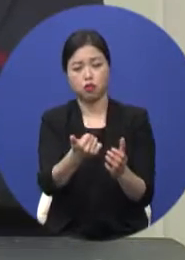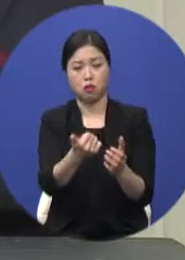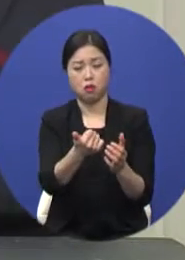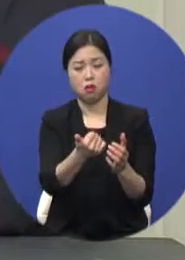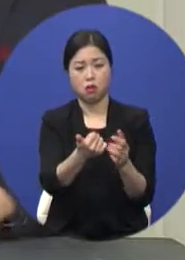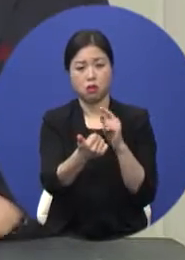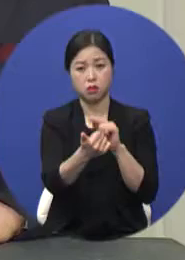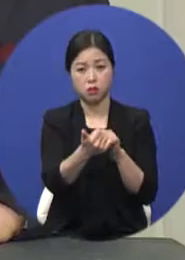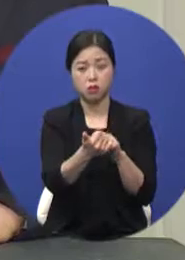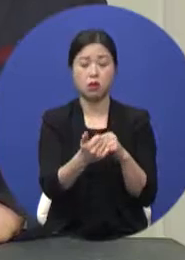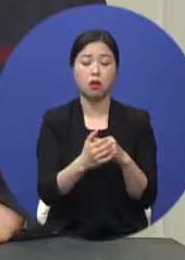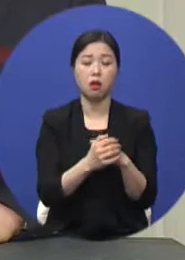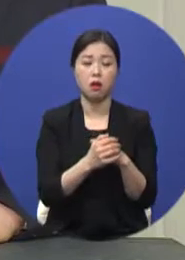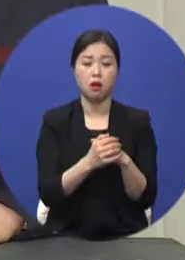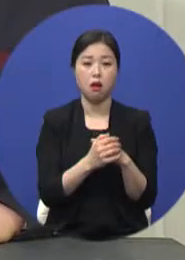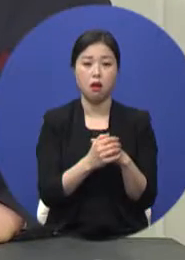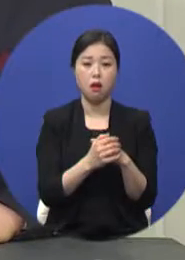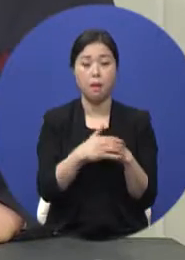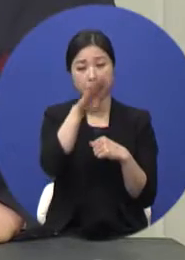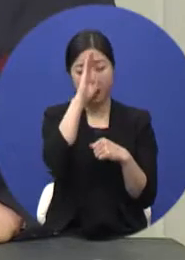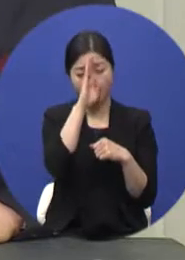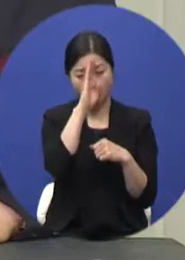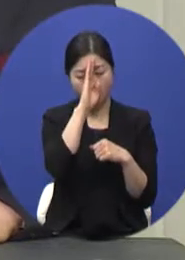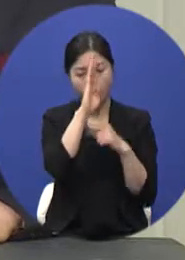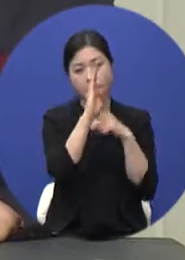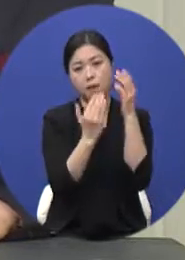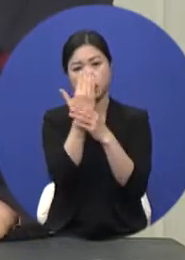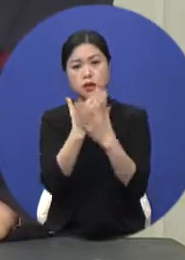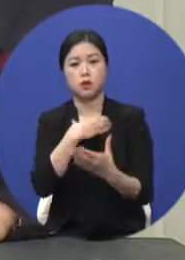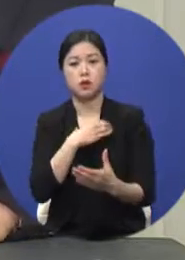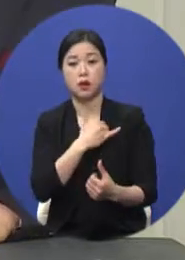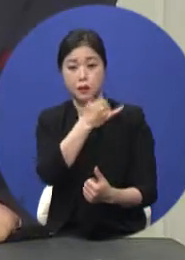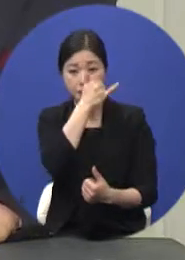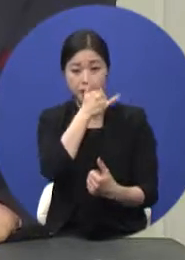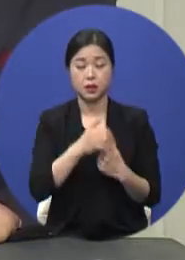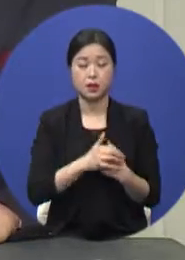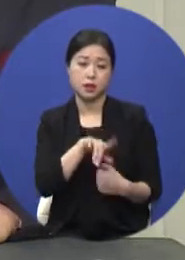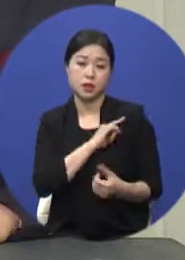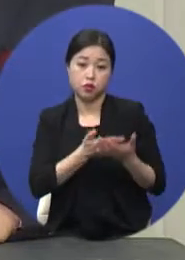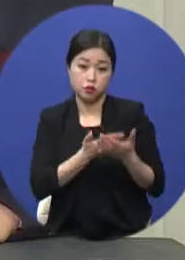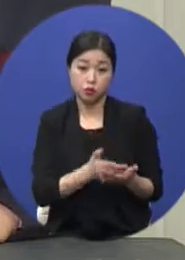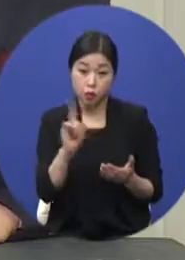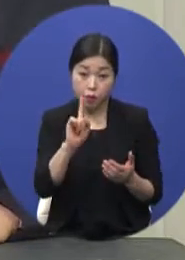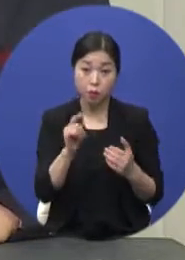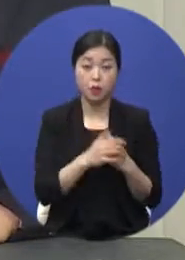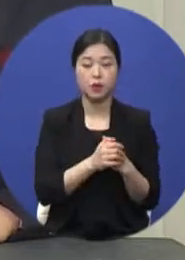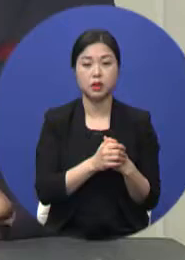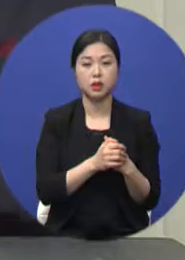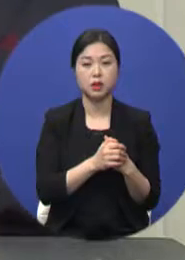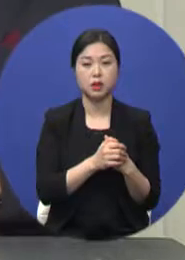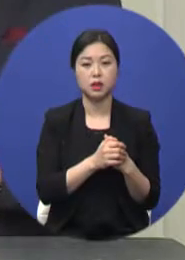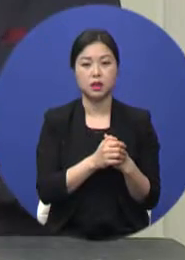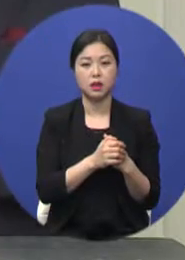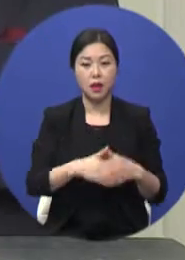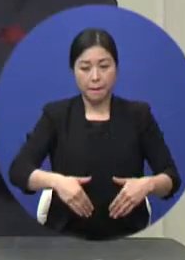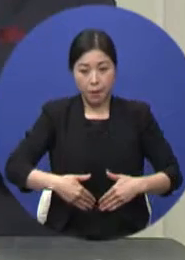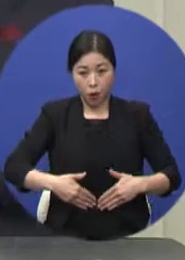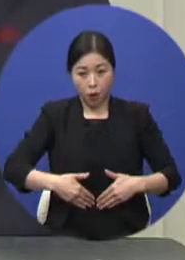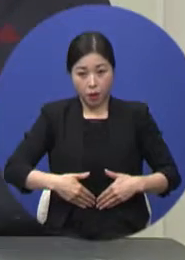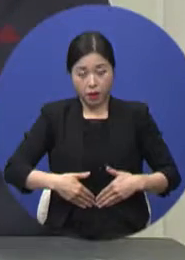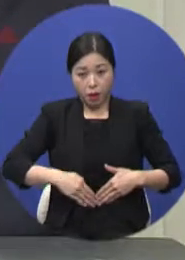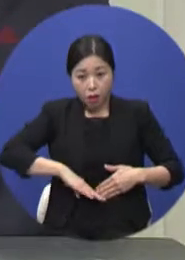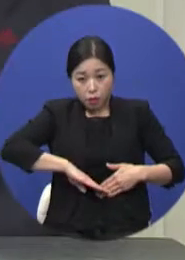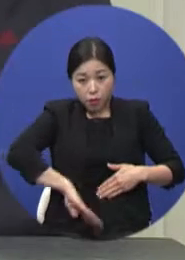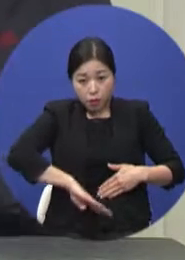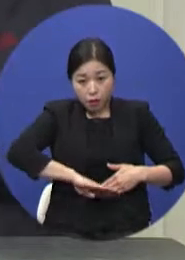파괴되는 거예요. 그래서 너무 자주 닦지 말라 이런 그쵸, 말도 그것도 있잖아요. 있죠. 그래서 제일 중요한 건 샤워기로 대대 배꼽에다가 틀어갖고